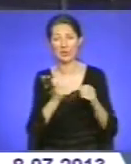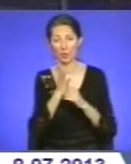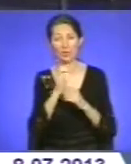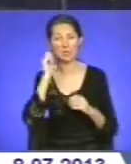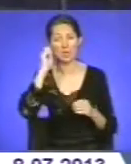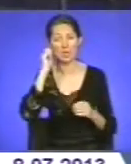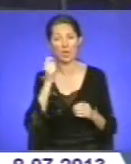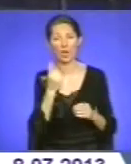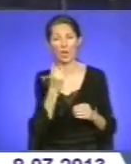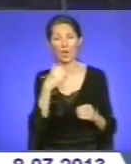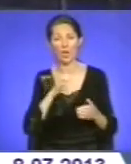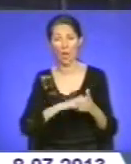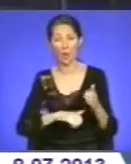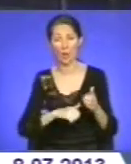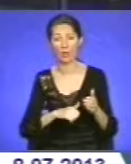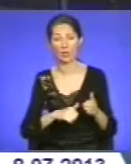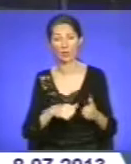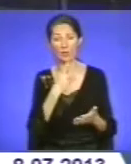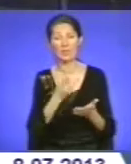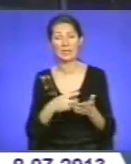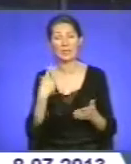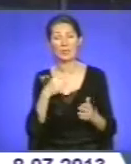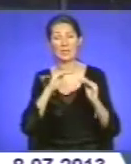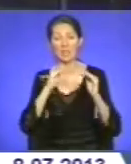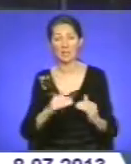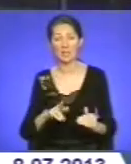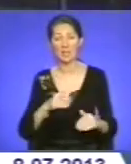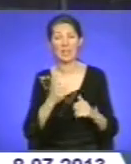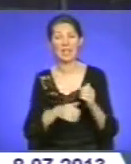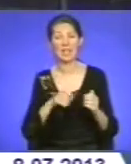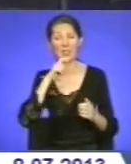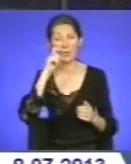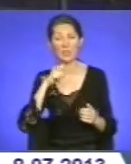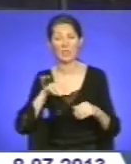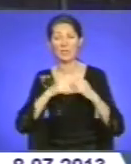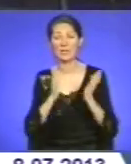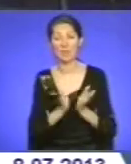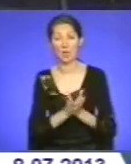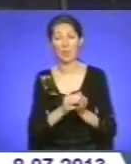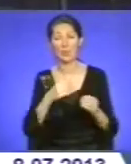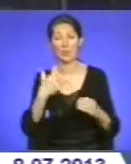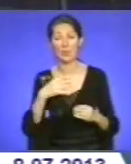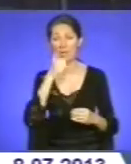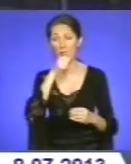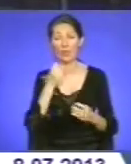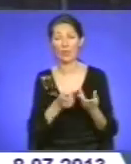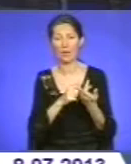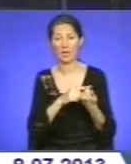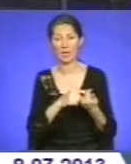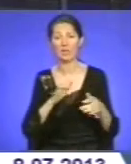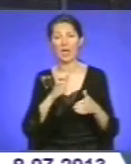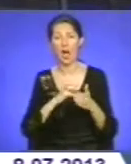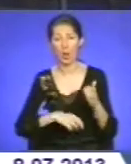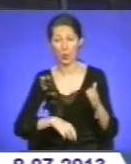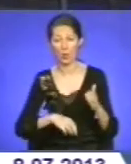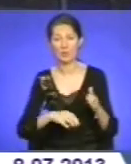спеціалісти стверджують, що показники в області нижчі, ніж середні в Україні. Загалом за 15 років кількість переривань